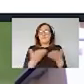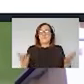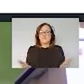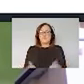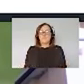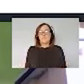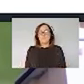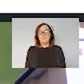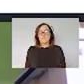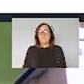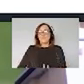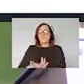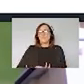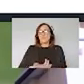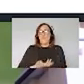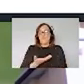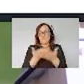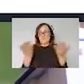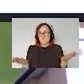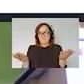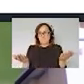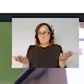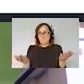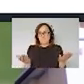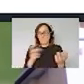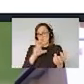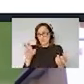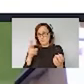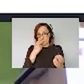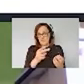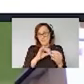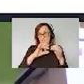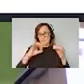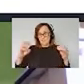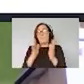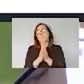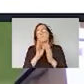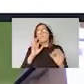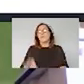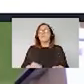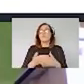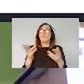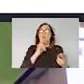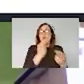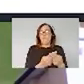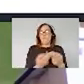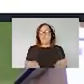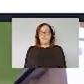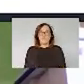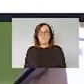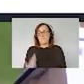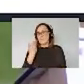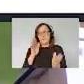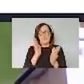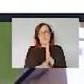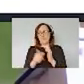Państwo... czujecie. I nie wiem, czy nie ma literówki. I teraz, drodzy Państwo, ja poproszę o odpowiedź. Odpowiedź będzie bardzo